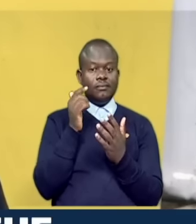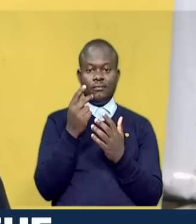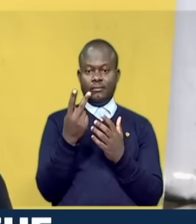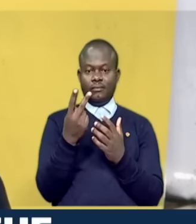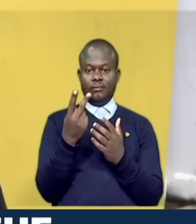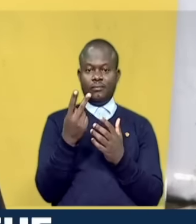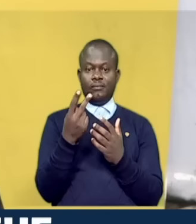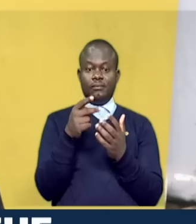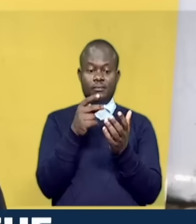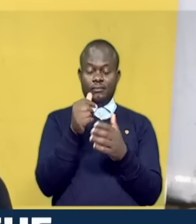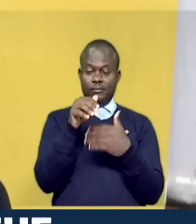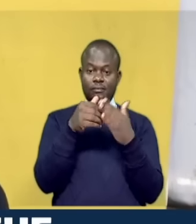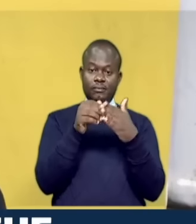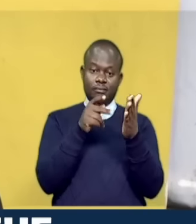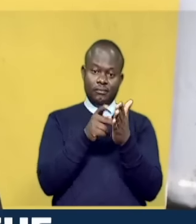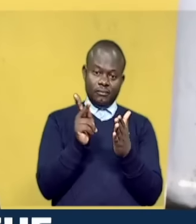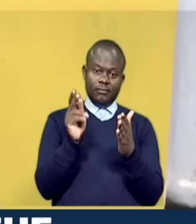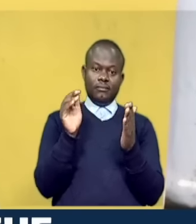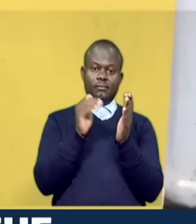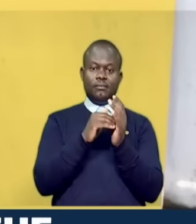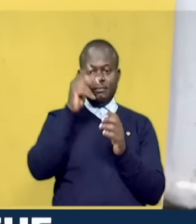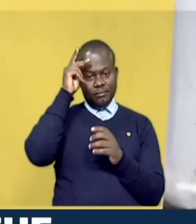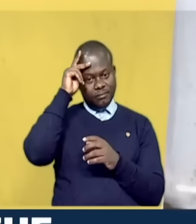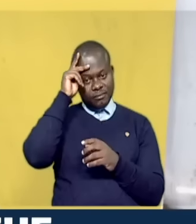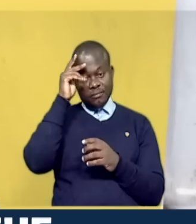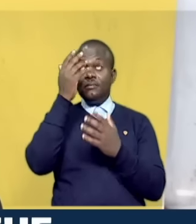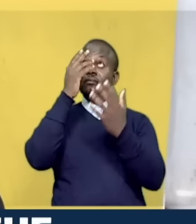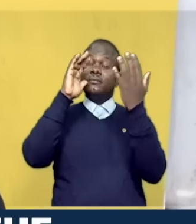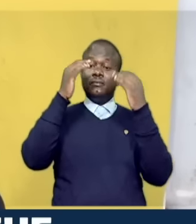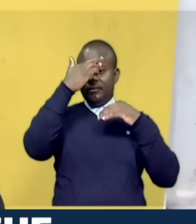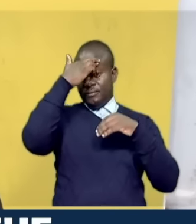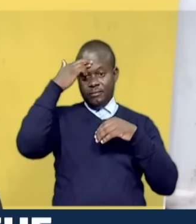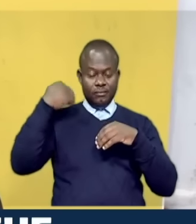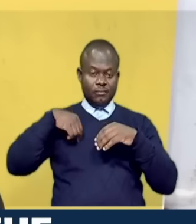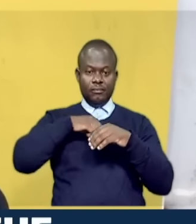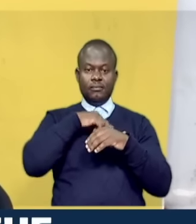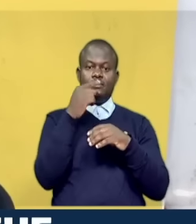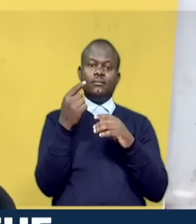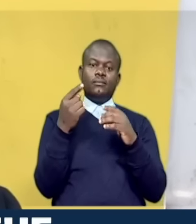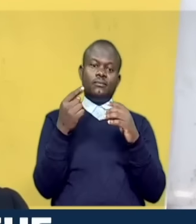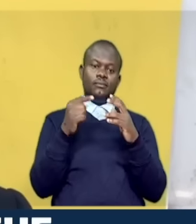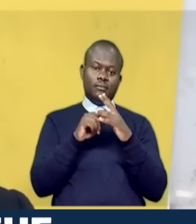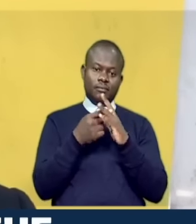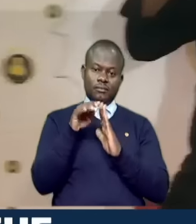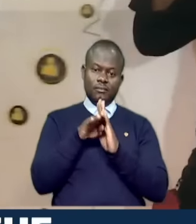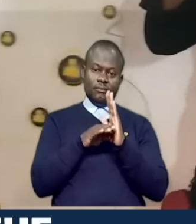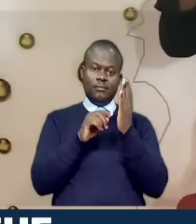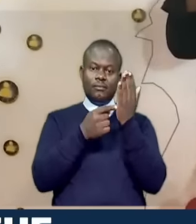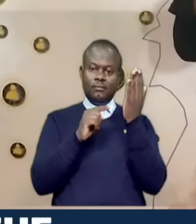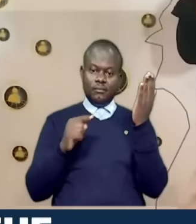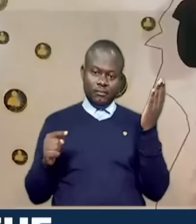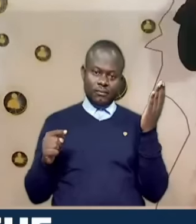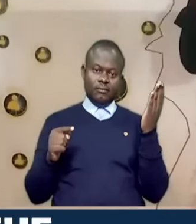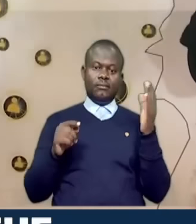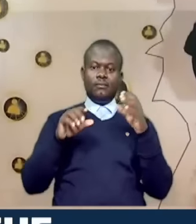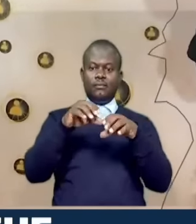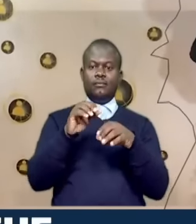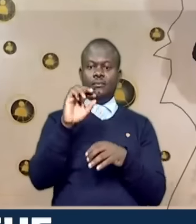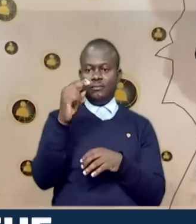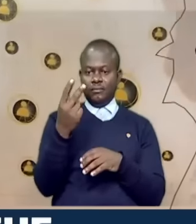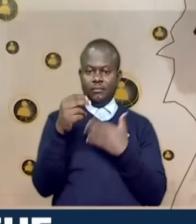yari ikiguzi cyangwa igiciro hamwe n'ubumenyi buri bukeye ari nayo mpamvu twatangije gahunda y'intore mu ikoranabuhanga iki cyiciro cya kabiri